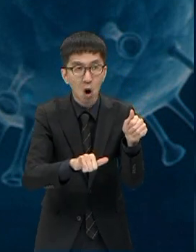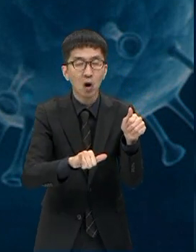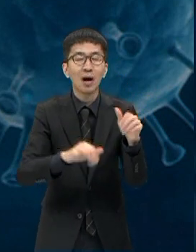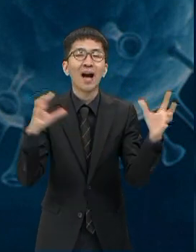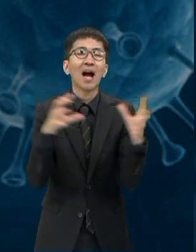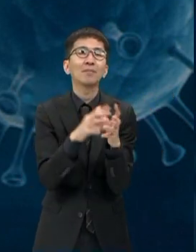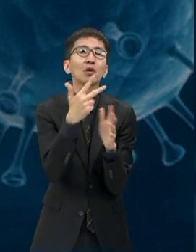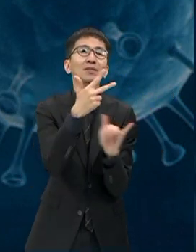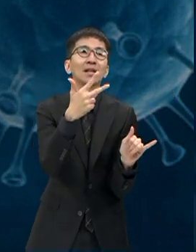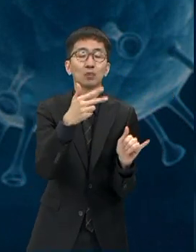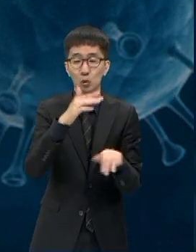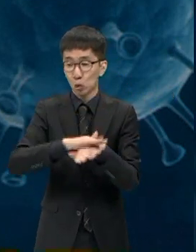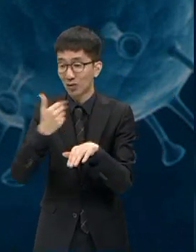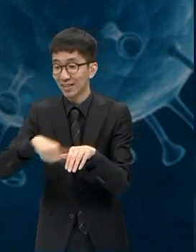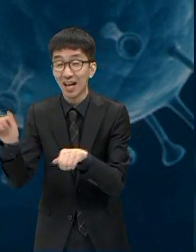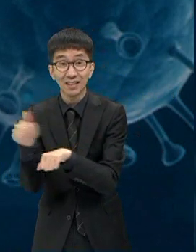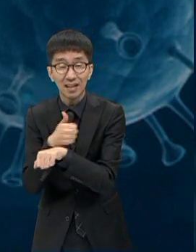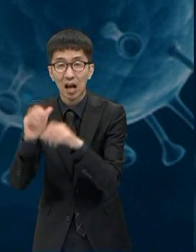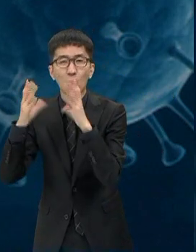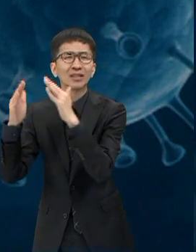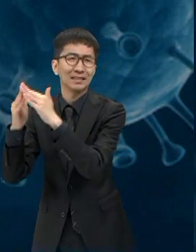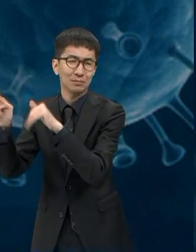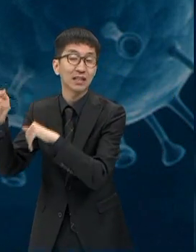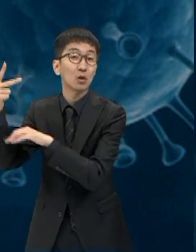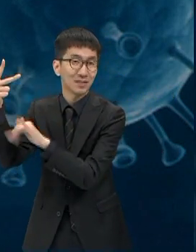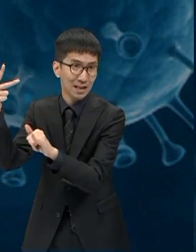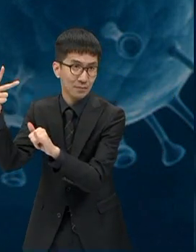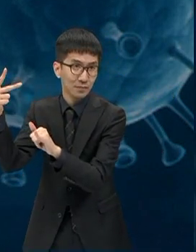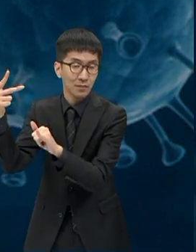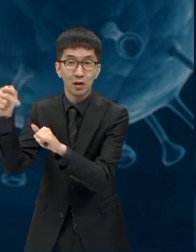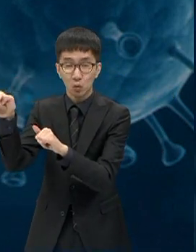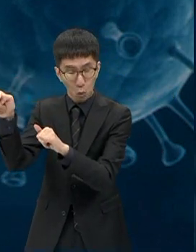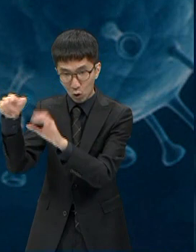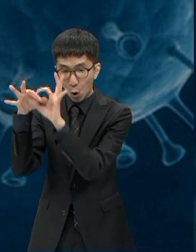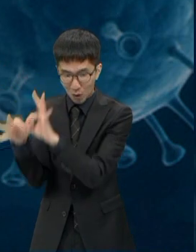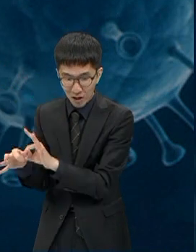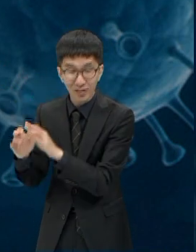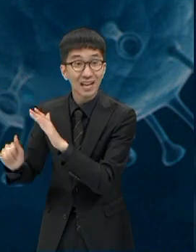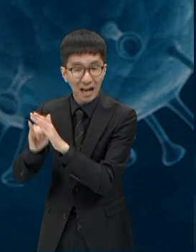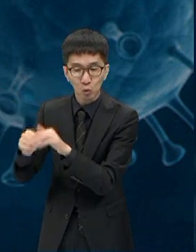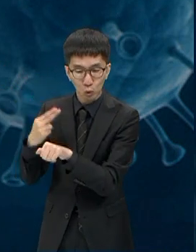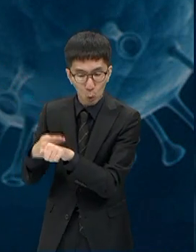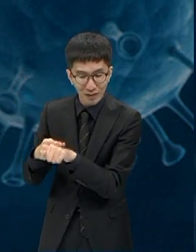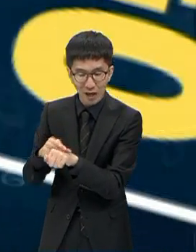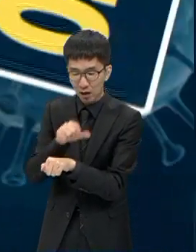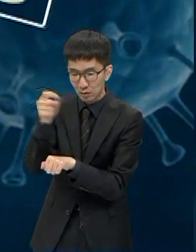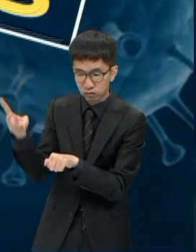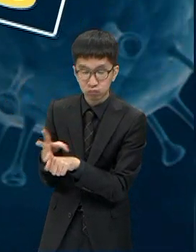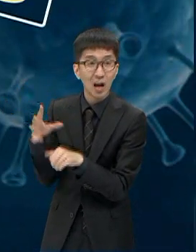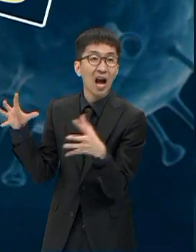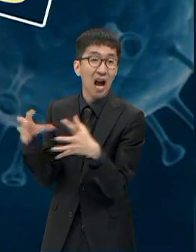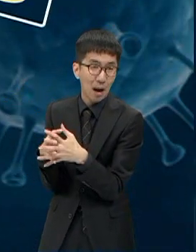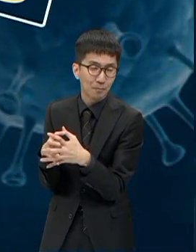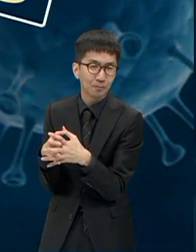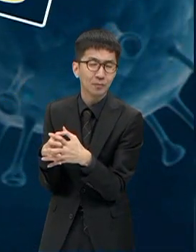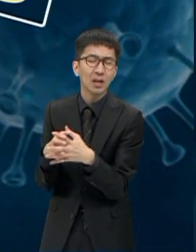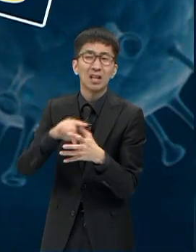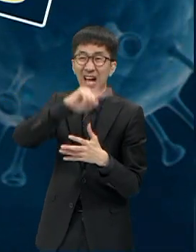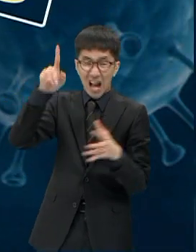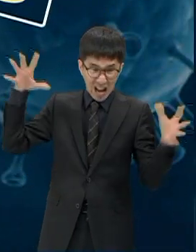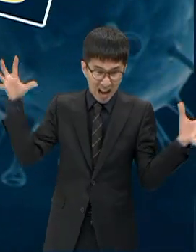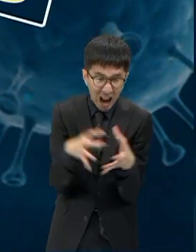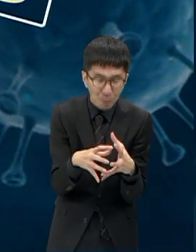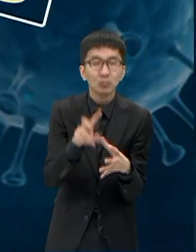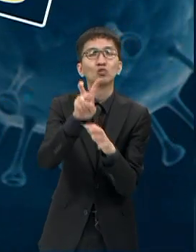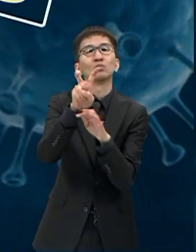손자가 다니는 어린이집에서 7명 어린이집 확진 자들의 가족과 교사 가족 5명까지 20명 가량 집